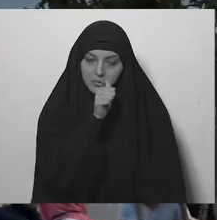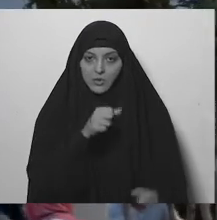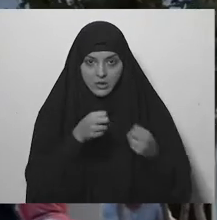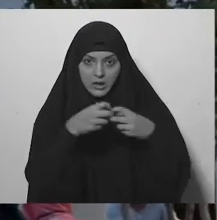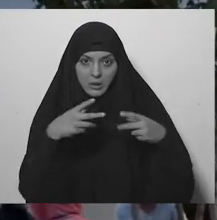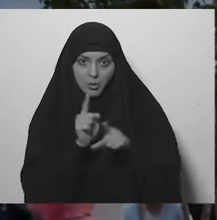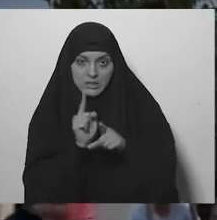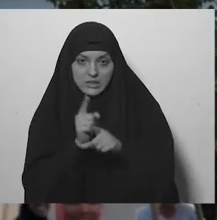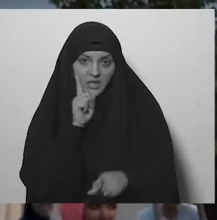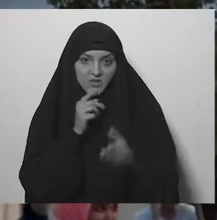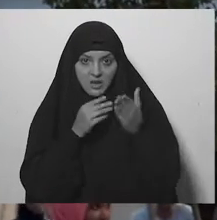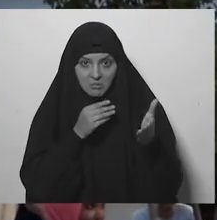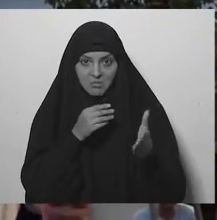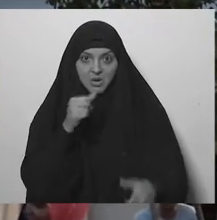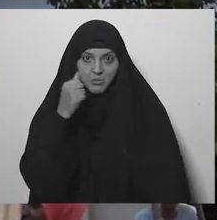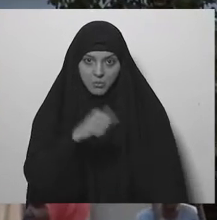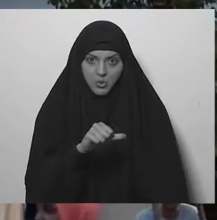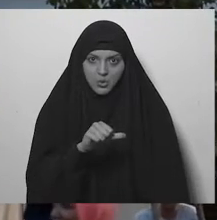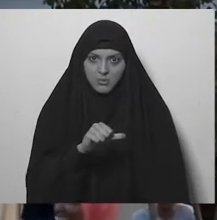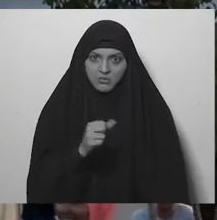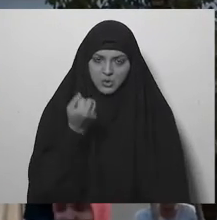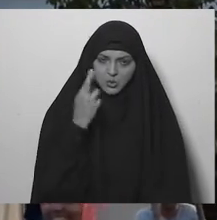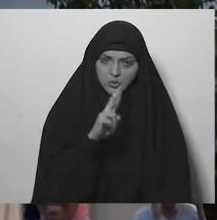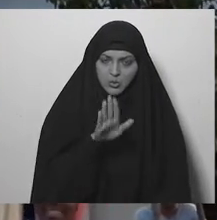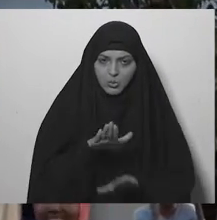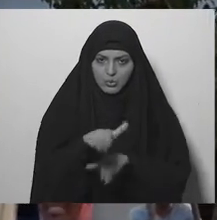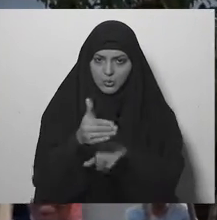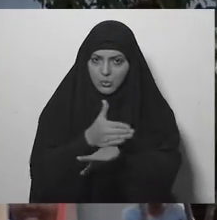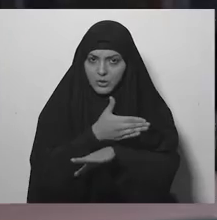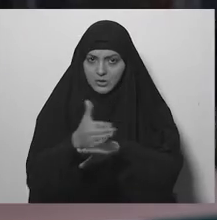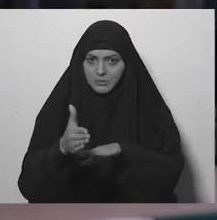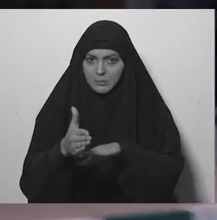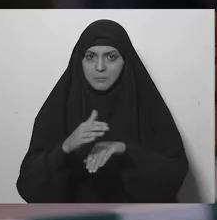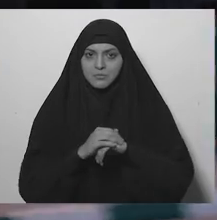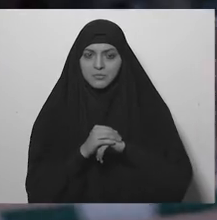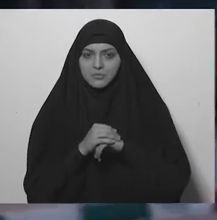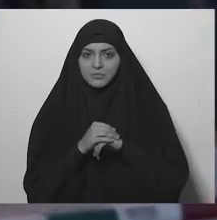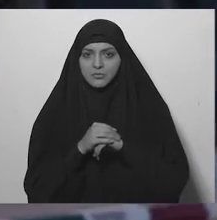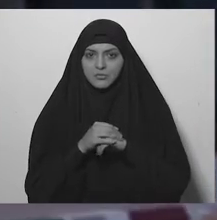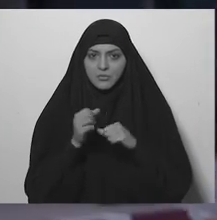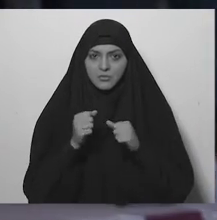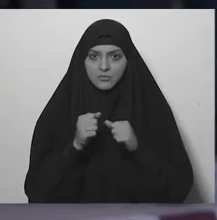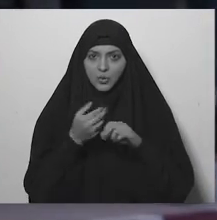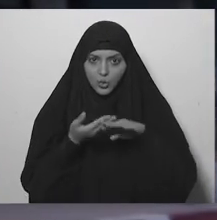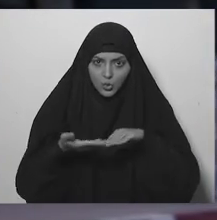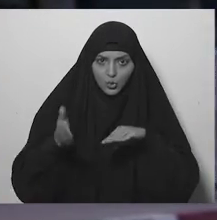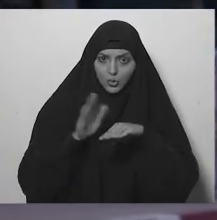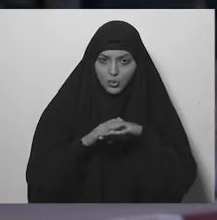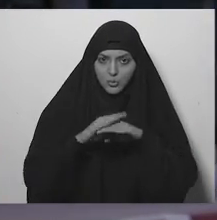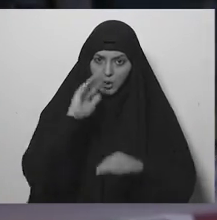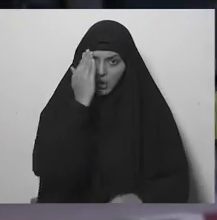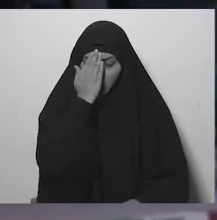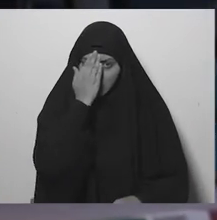jamila pour assurer une continuité du projet via la duplication de l'ensemble